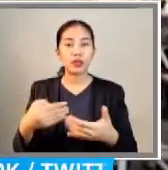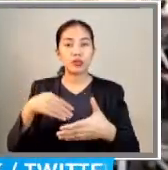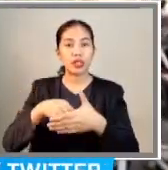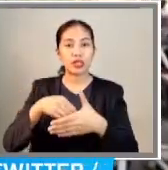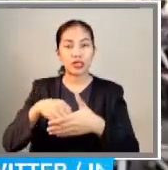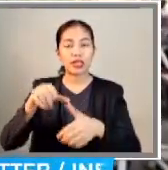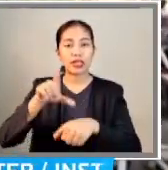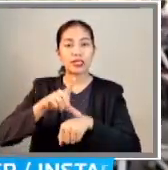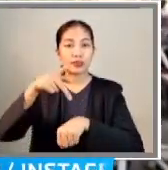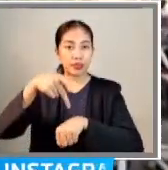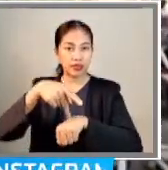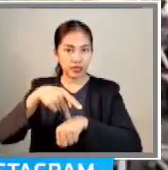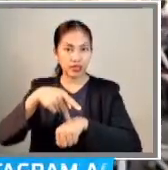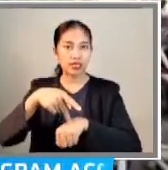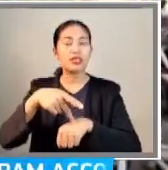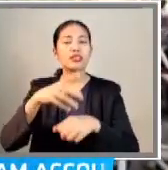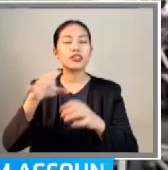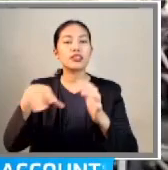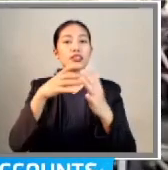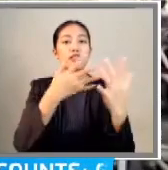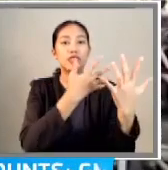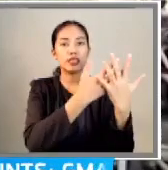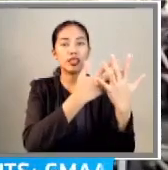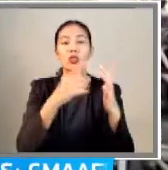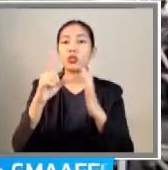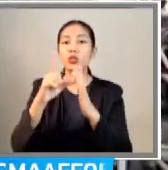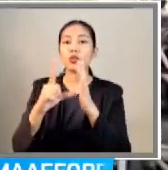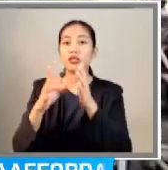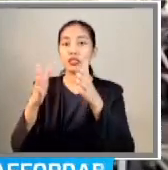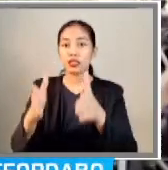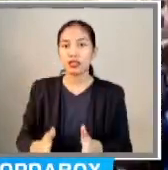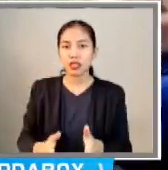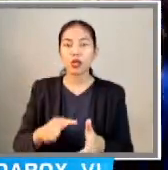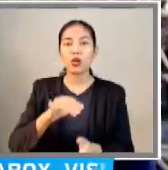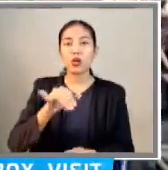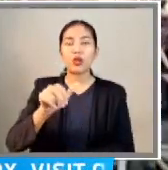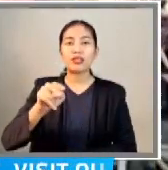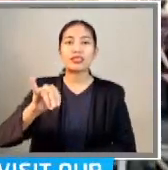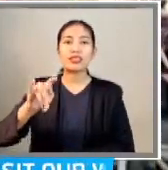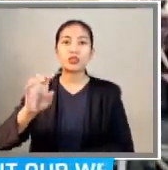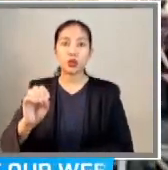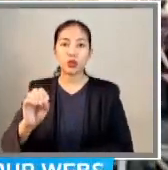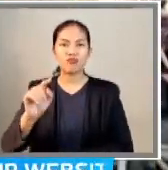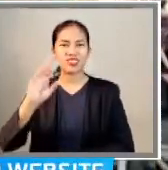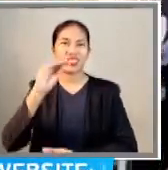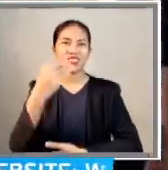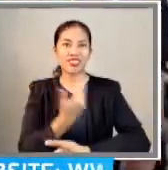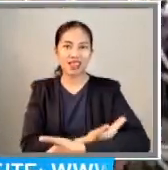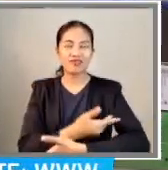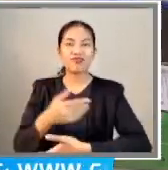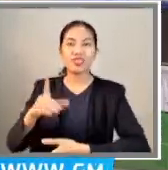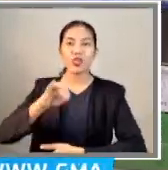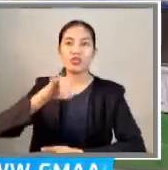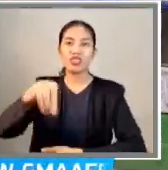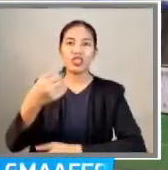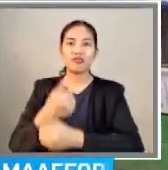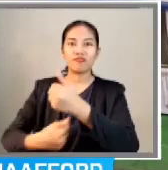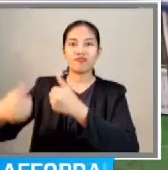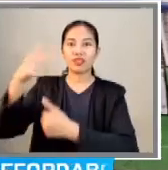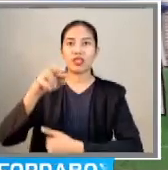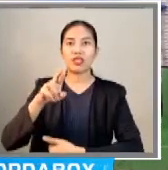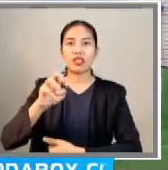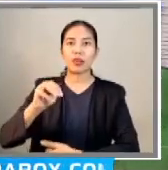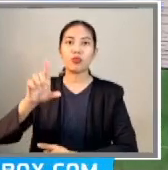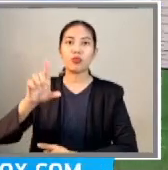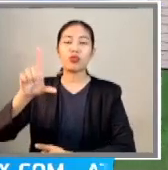ni Juanito Jose Remulla, yan yung anak ni Justice Secretary Boying Remulla, dinala nila kasi yung release order na in-issue